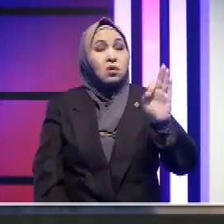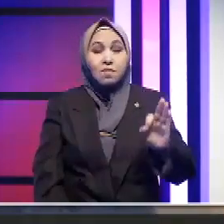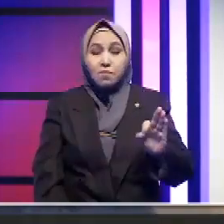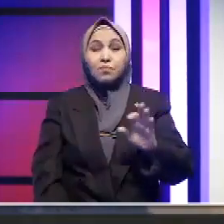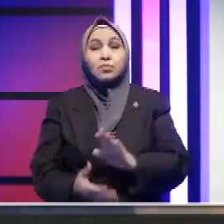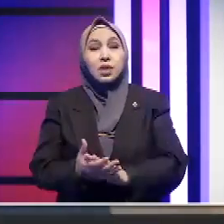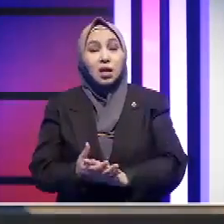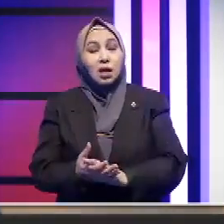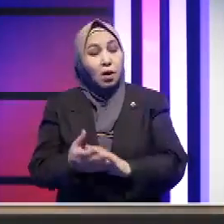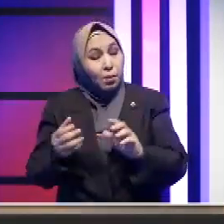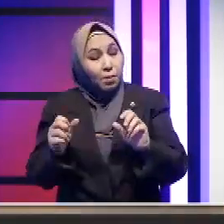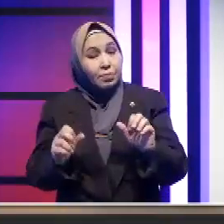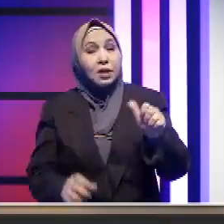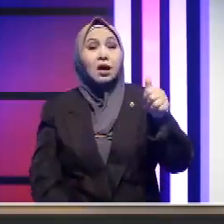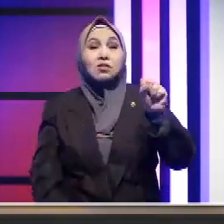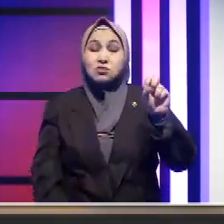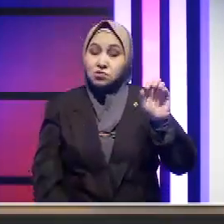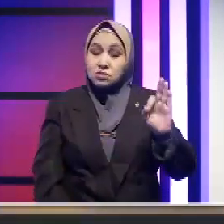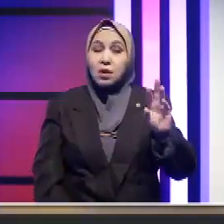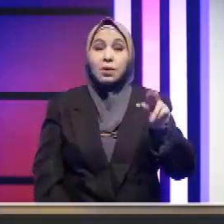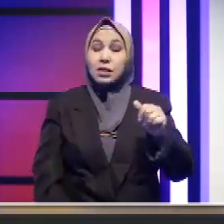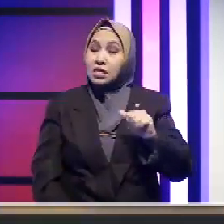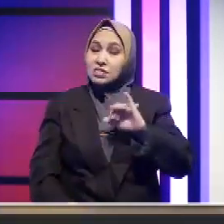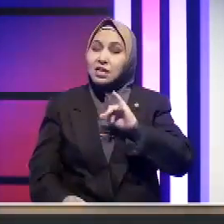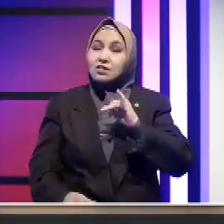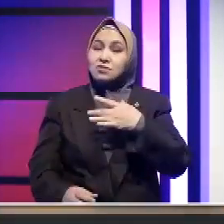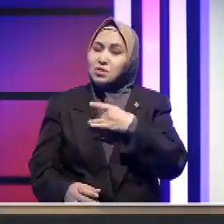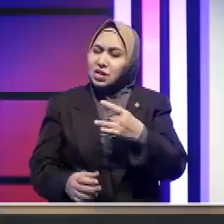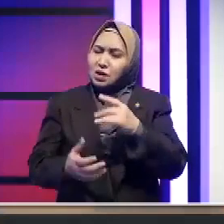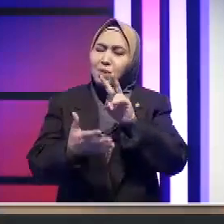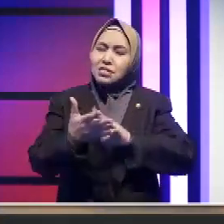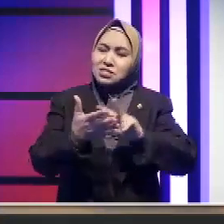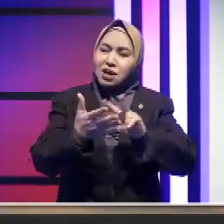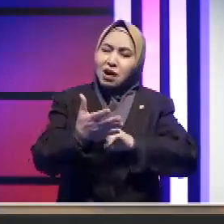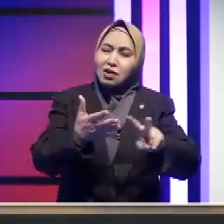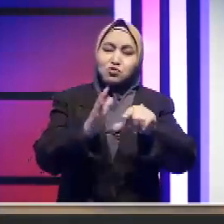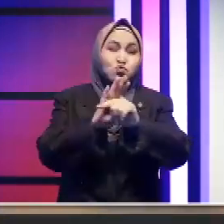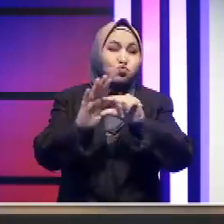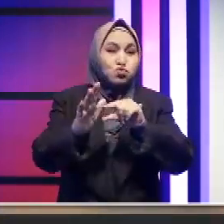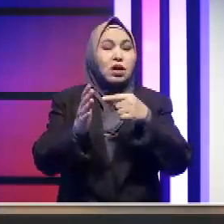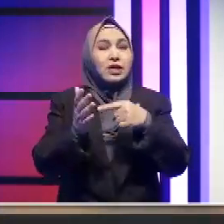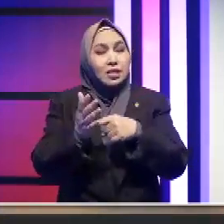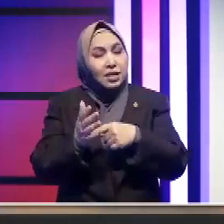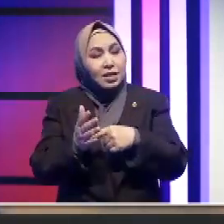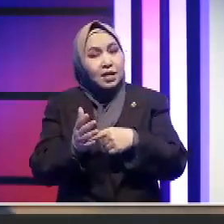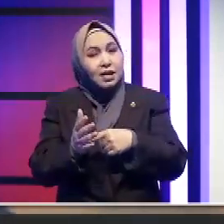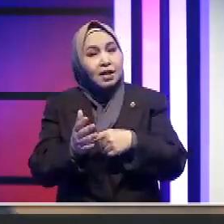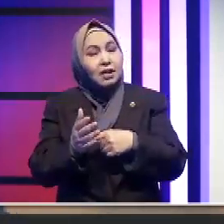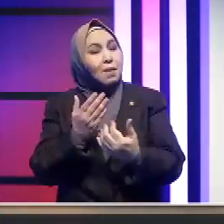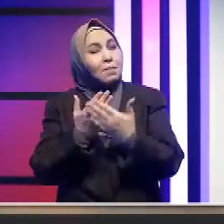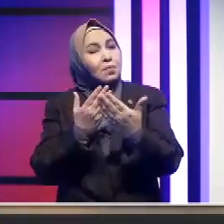Subhanallah kalau baca surat ini punya serat ini ih